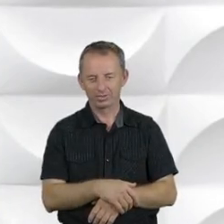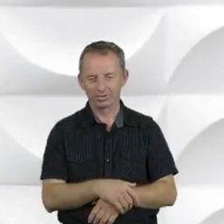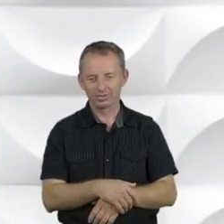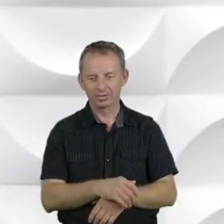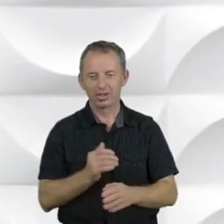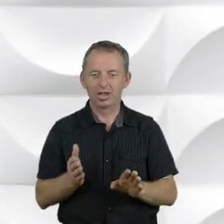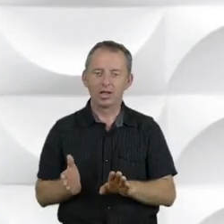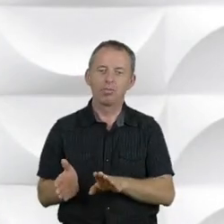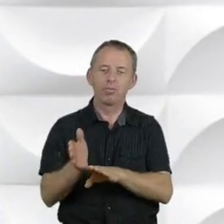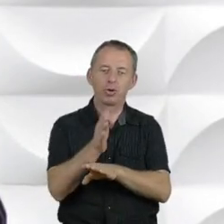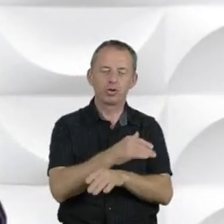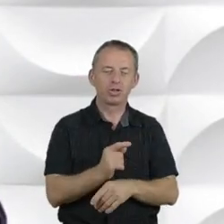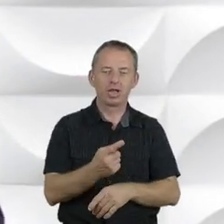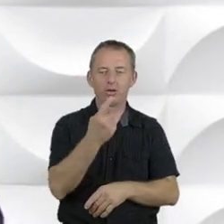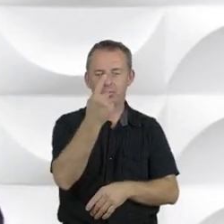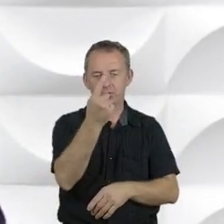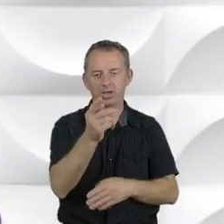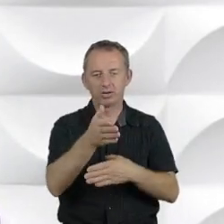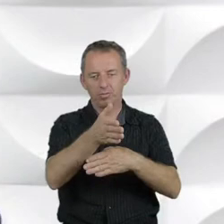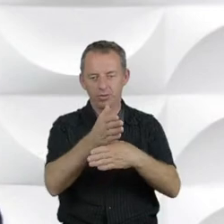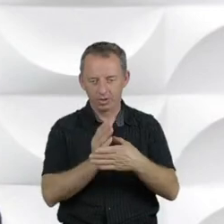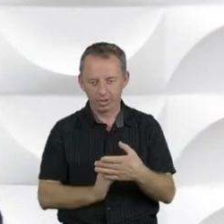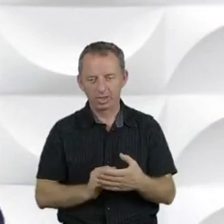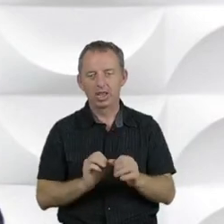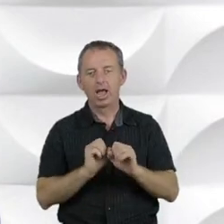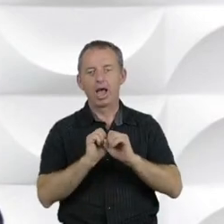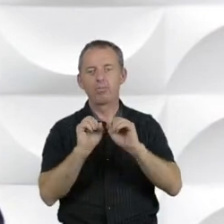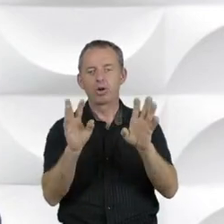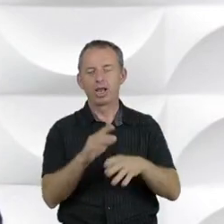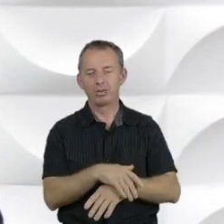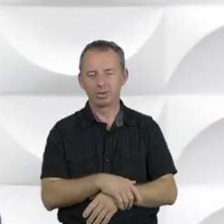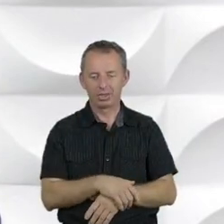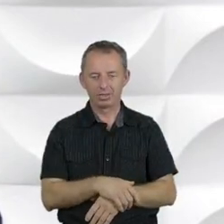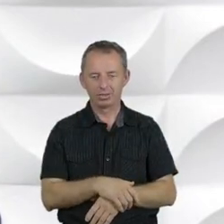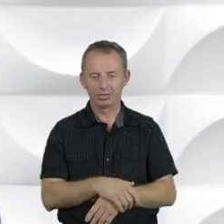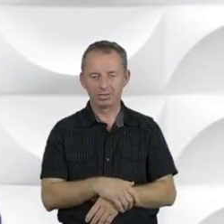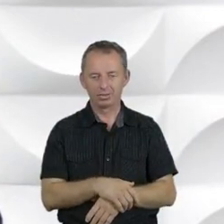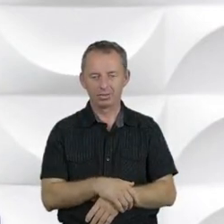poza pierwszą połową Apokalipsy.